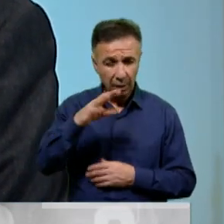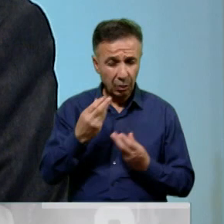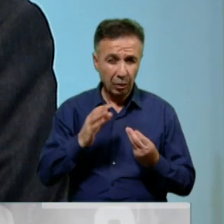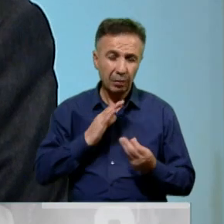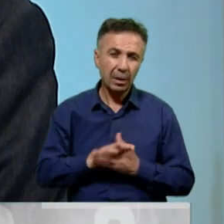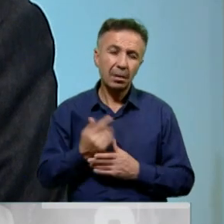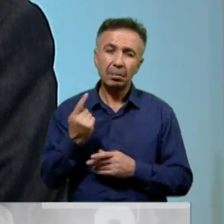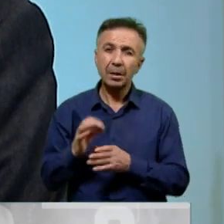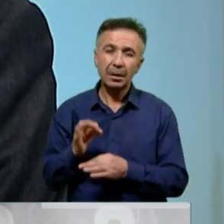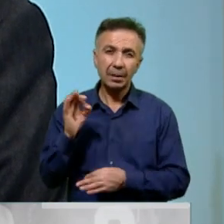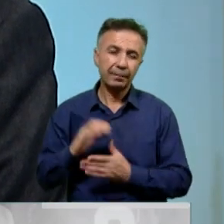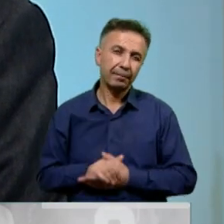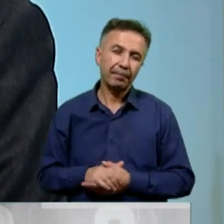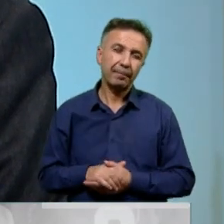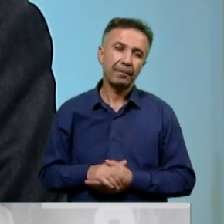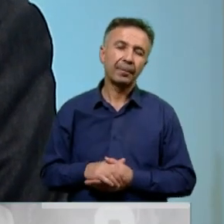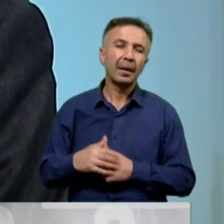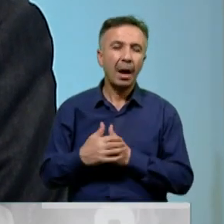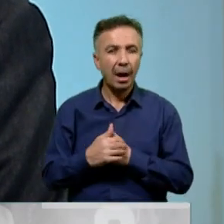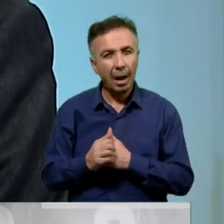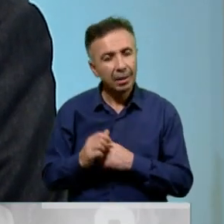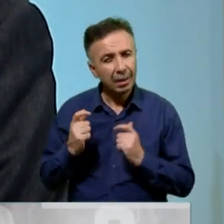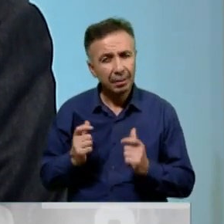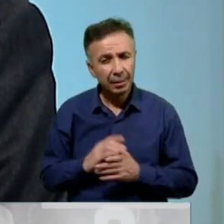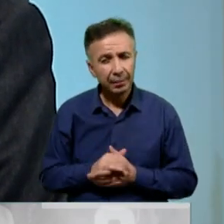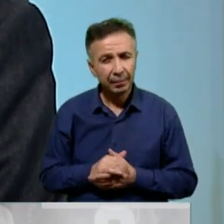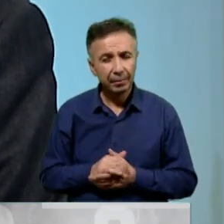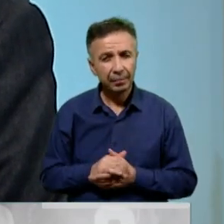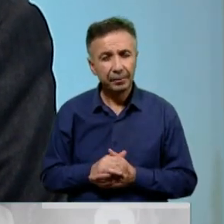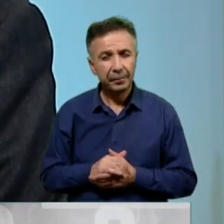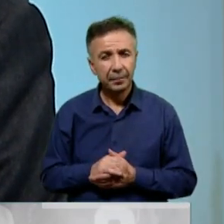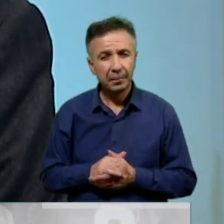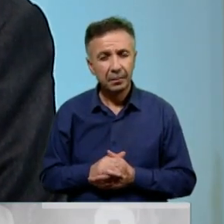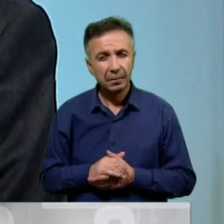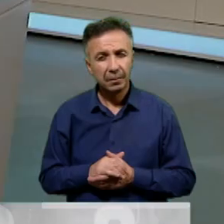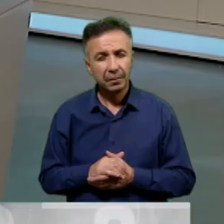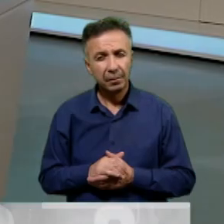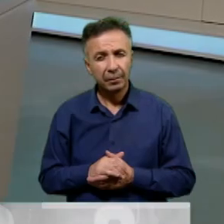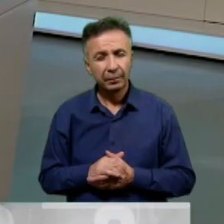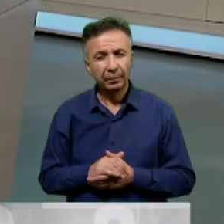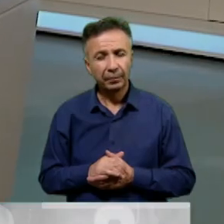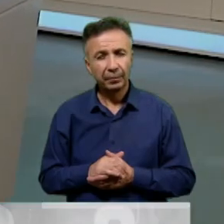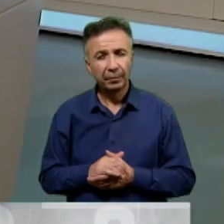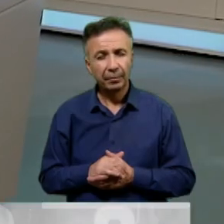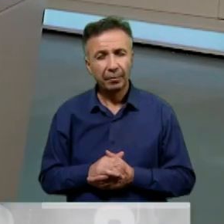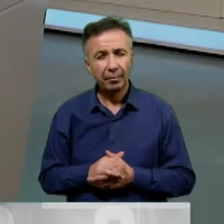Bir insan hatta Antalya'yı bile es geçiyor, bilmem hangi ülkenin neresine